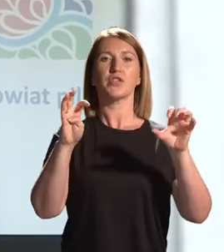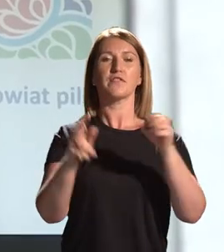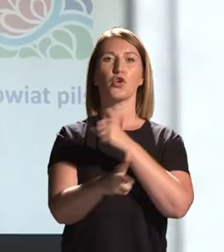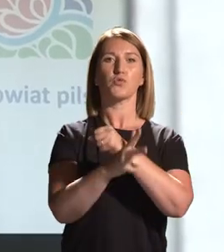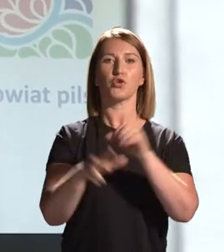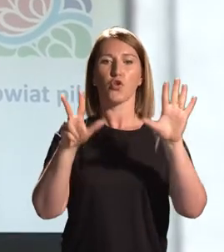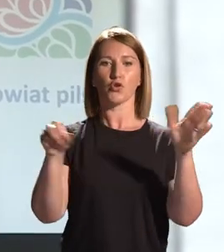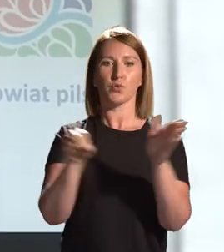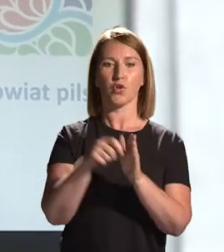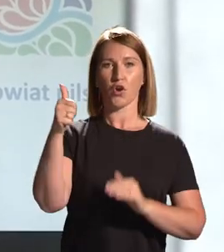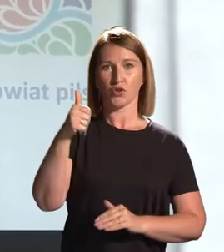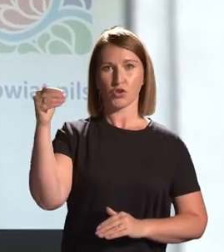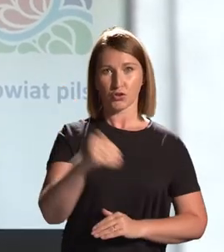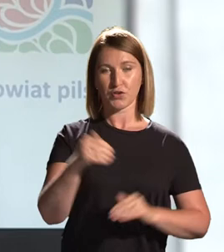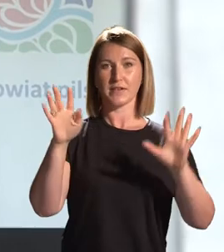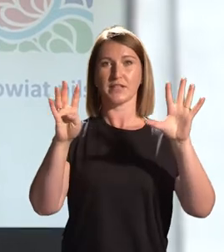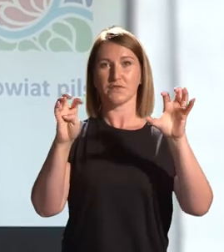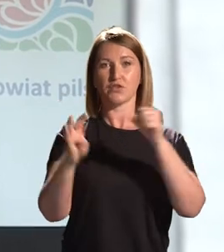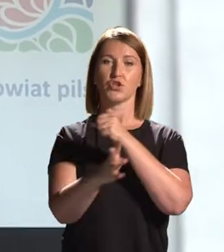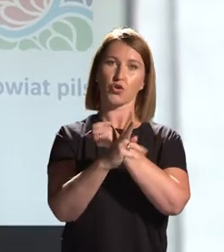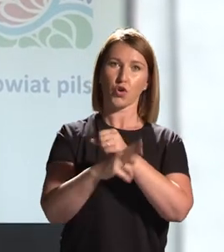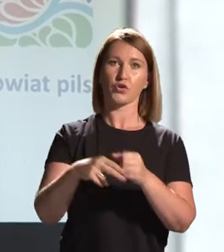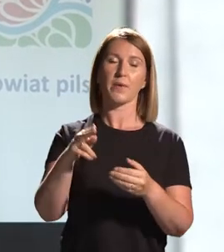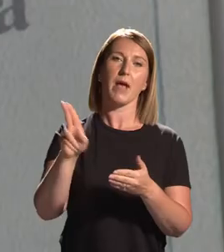1988-1998 plastyk wojewódzki oraz w latach